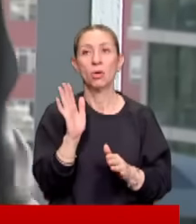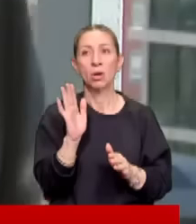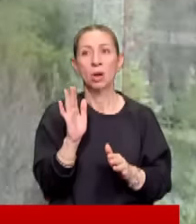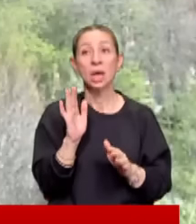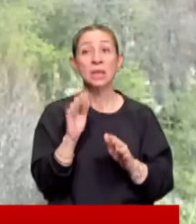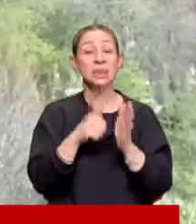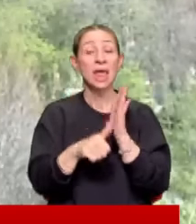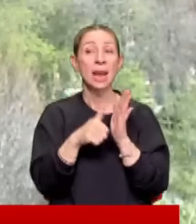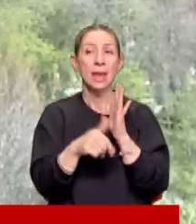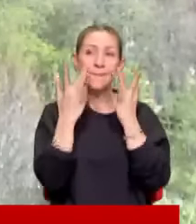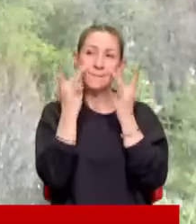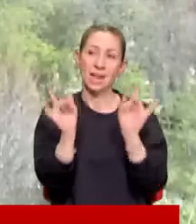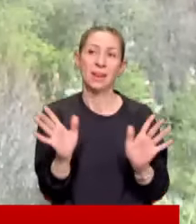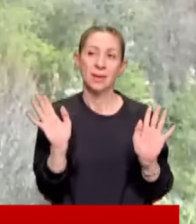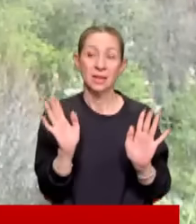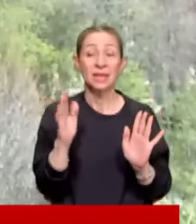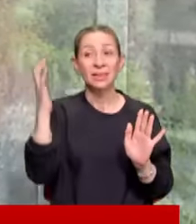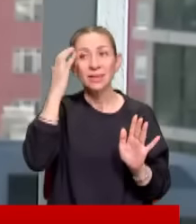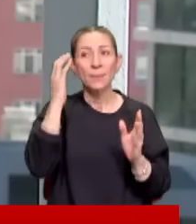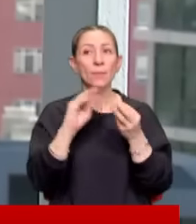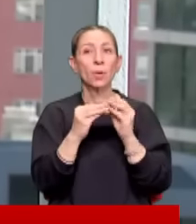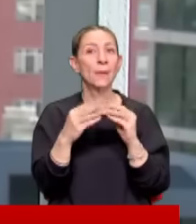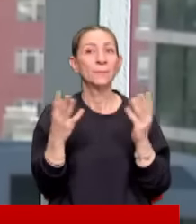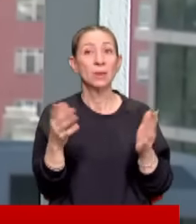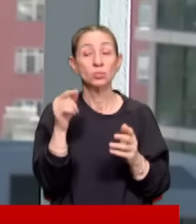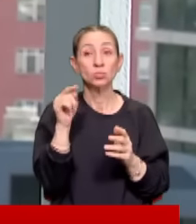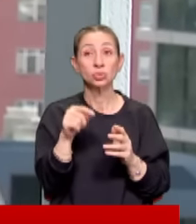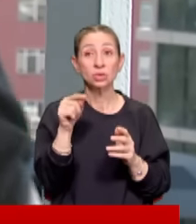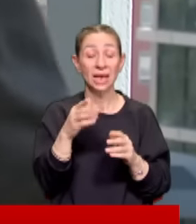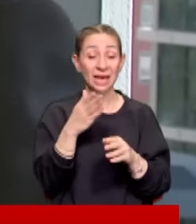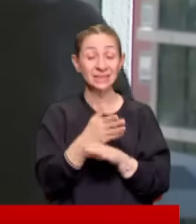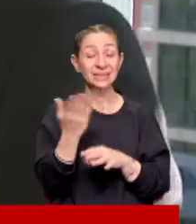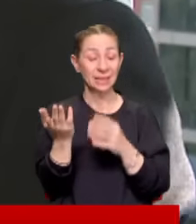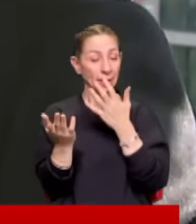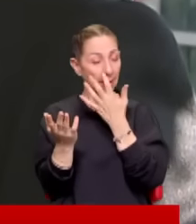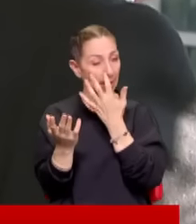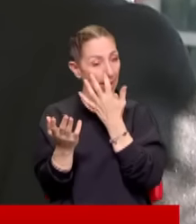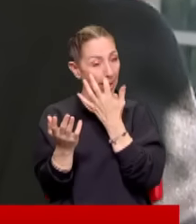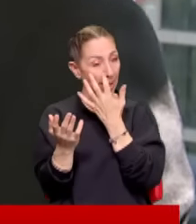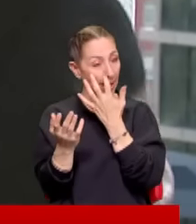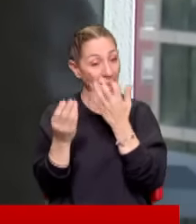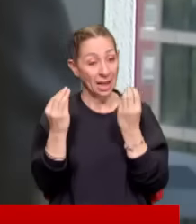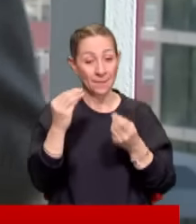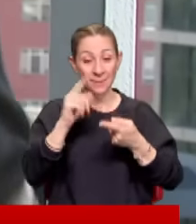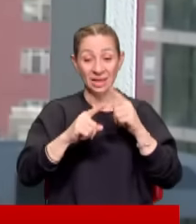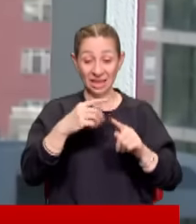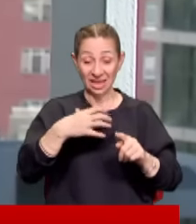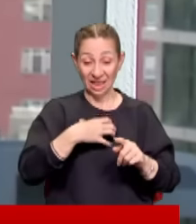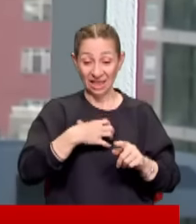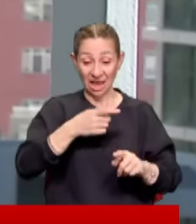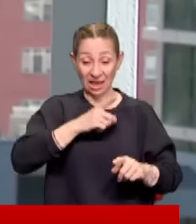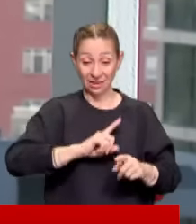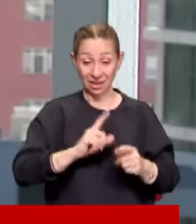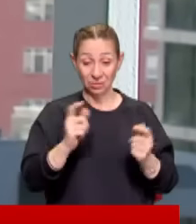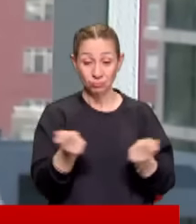pazarsa artık. Belli. Şimdi temel problem şu. Burada aslında İYİ Parti'nin kendi adaylarıyla gitme